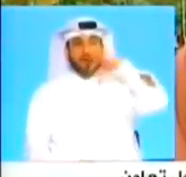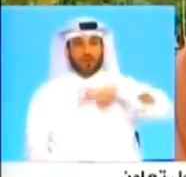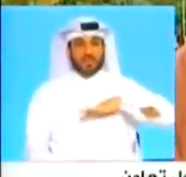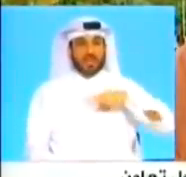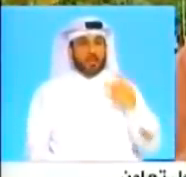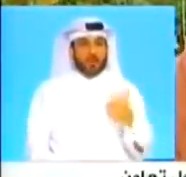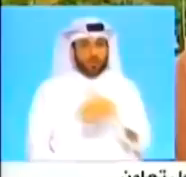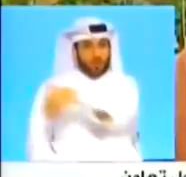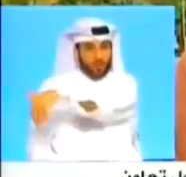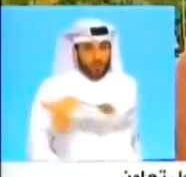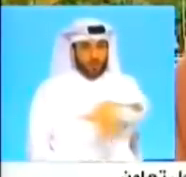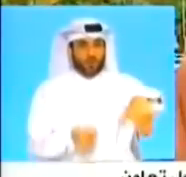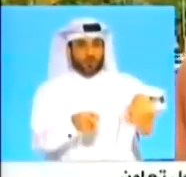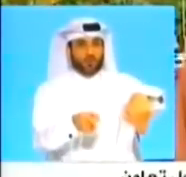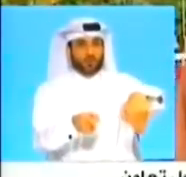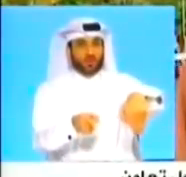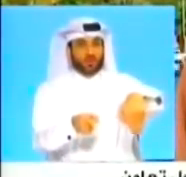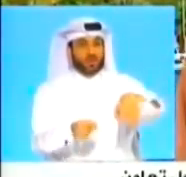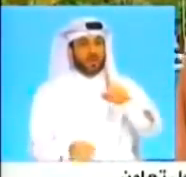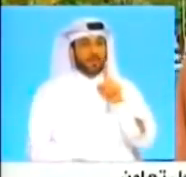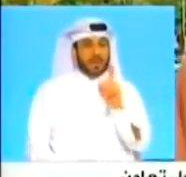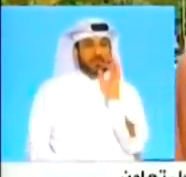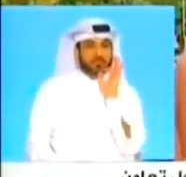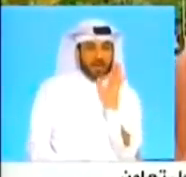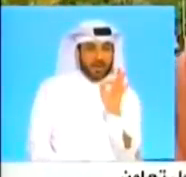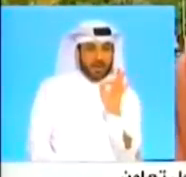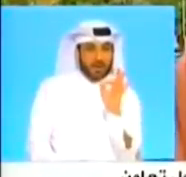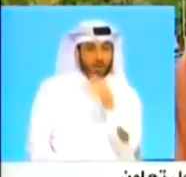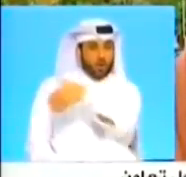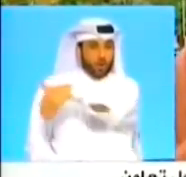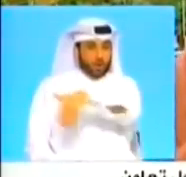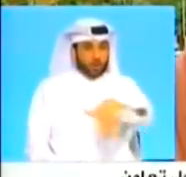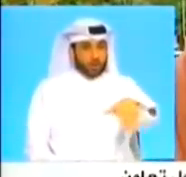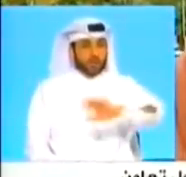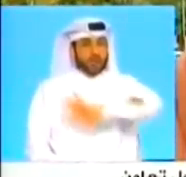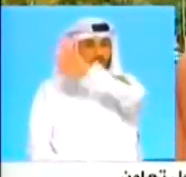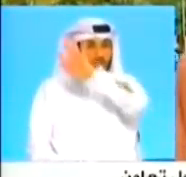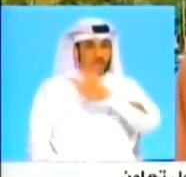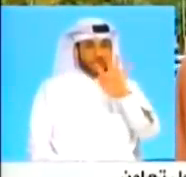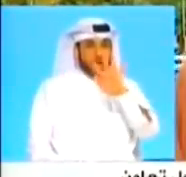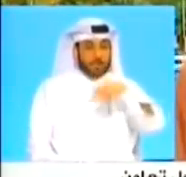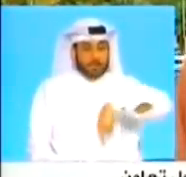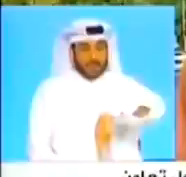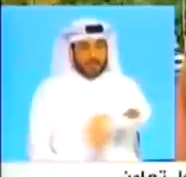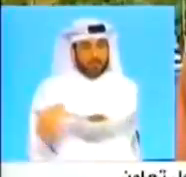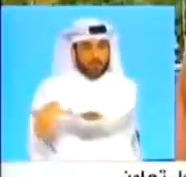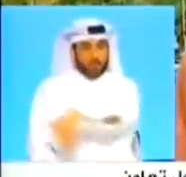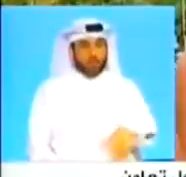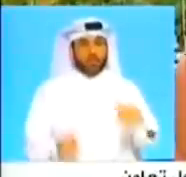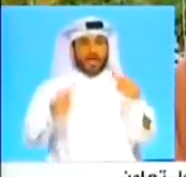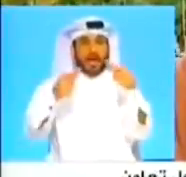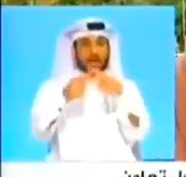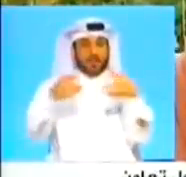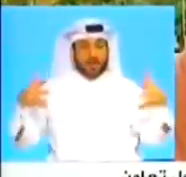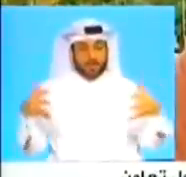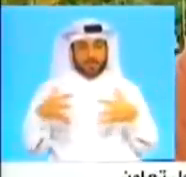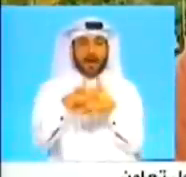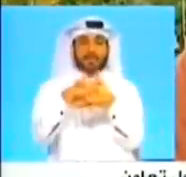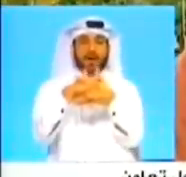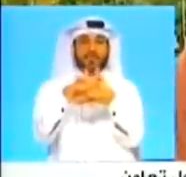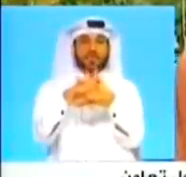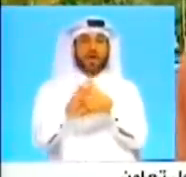هناك بعض التوتر، ولكن بالتأكيد المناطق الحدودية والسكان على المناطق الحدودية والقبائل المتداخلة هي